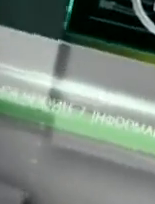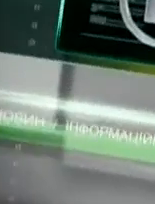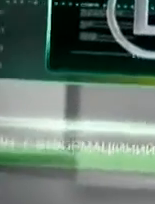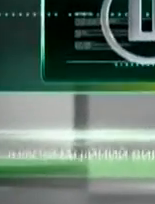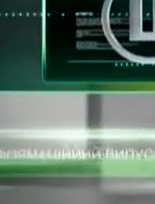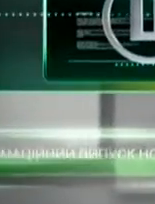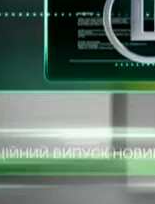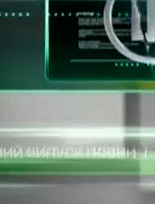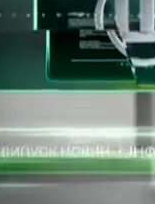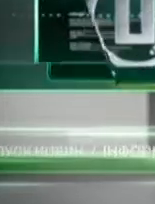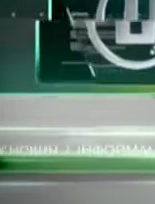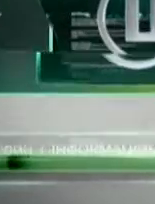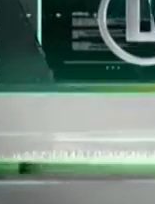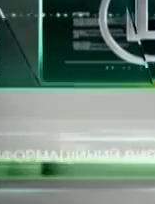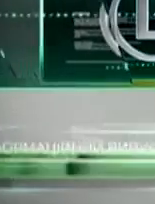Дякую. Дякую.